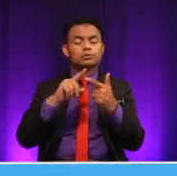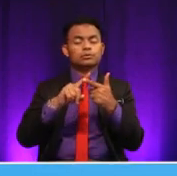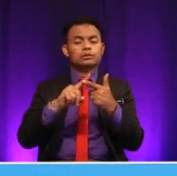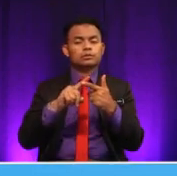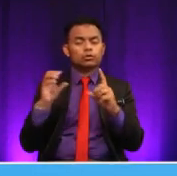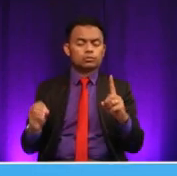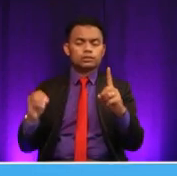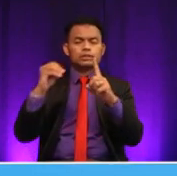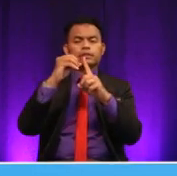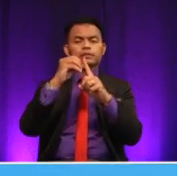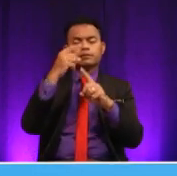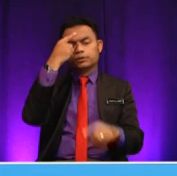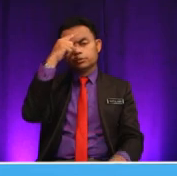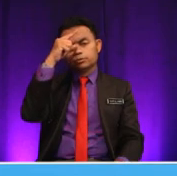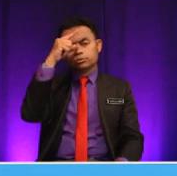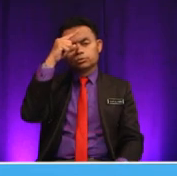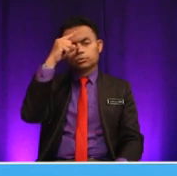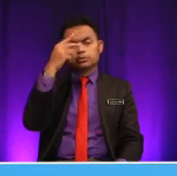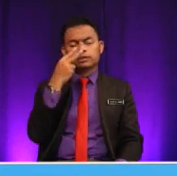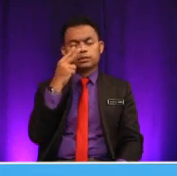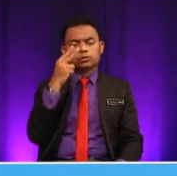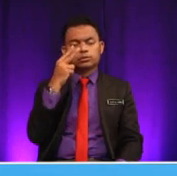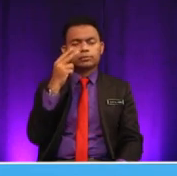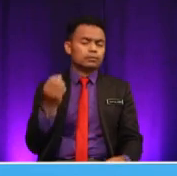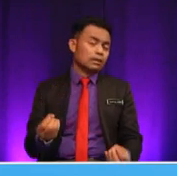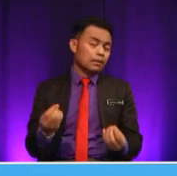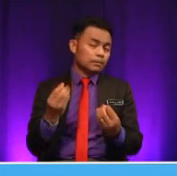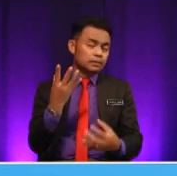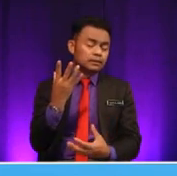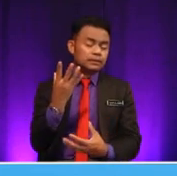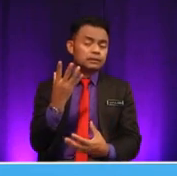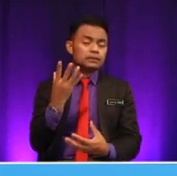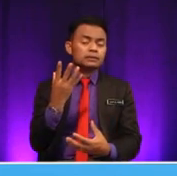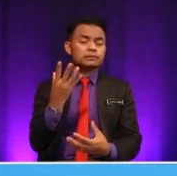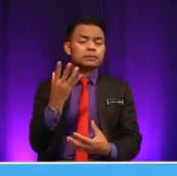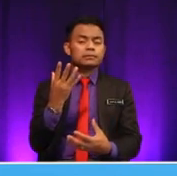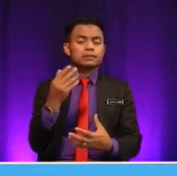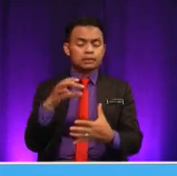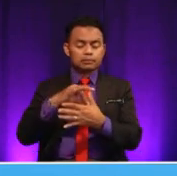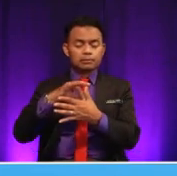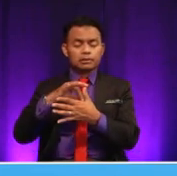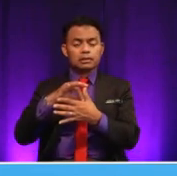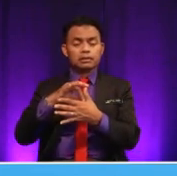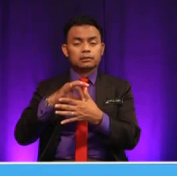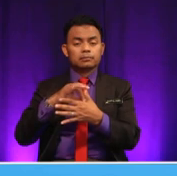untuk menganggap kandungan lemak dalam Badan ini untuk ujian lipatan kulit dalam komponen